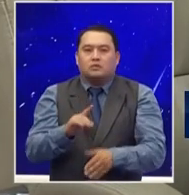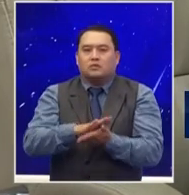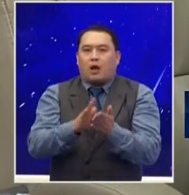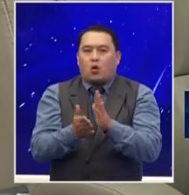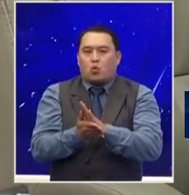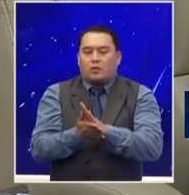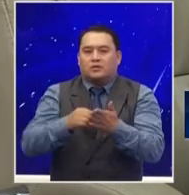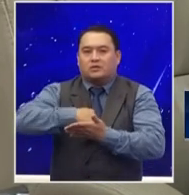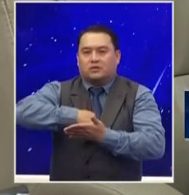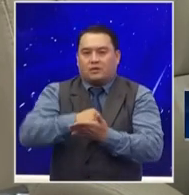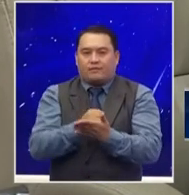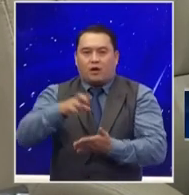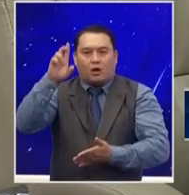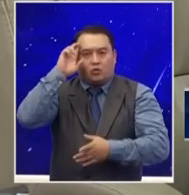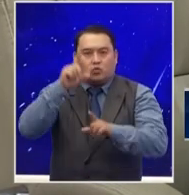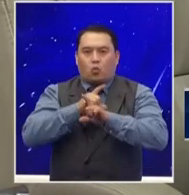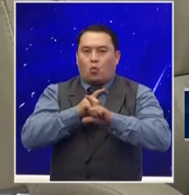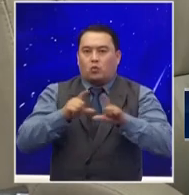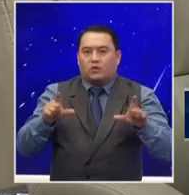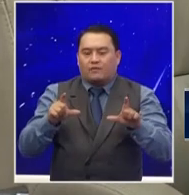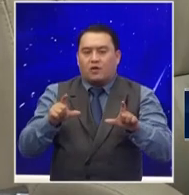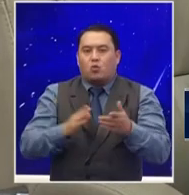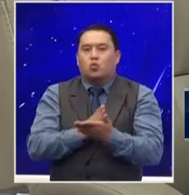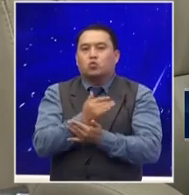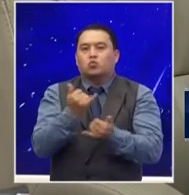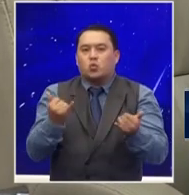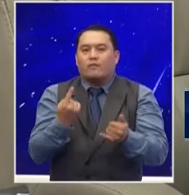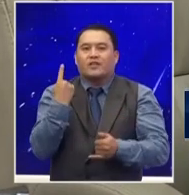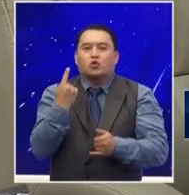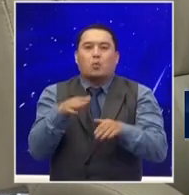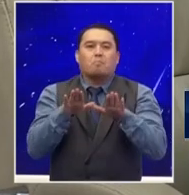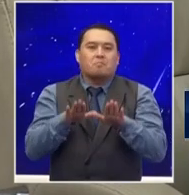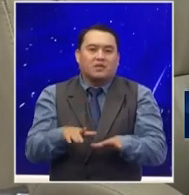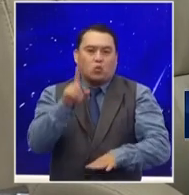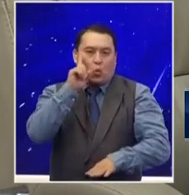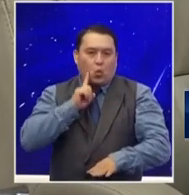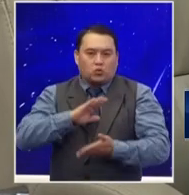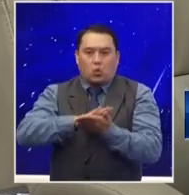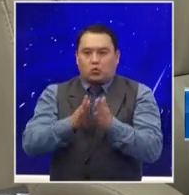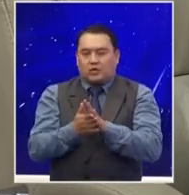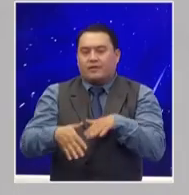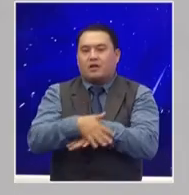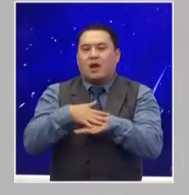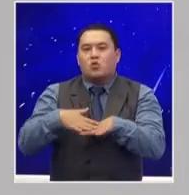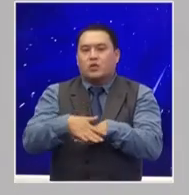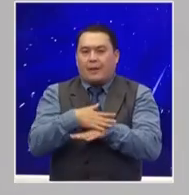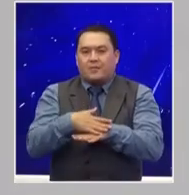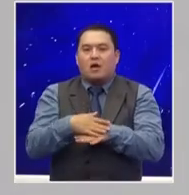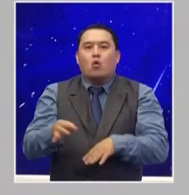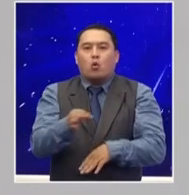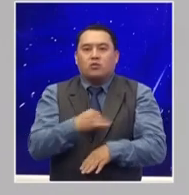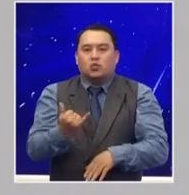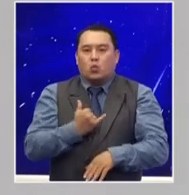заключается в консолидации государственного органа, оказывающего государственные услуги в одном месте и создании комфортных условий для граждан. На сегодняшний день в